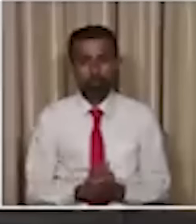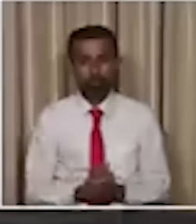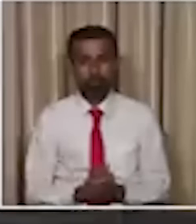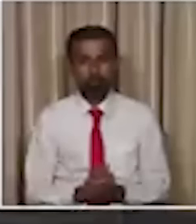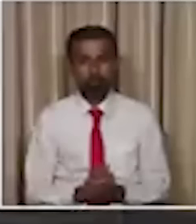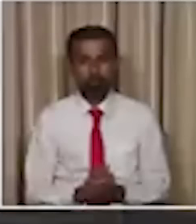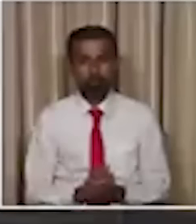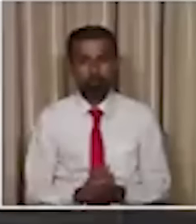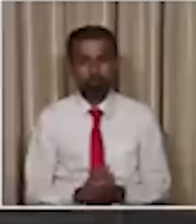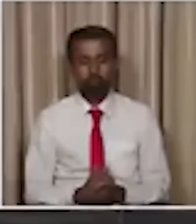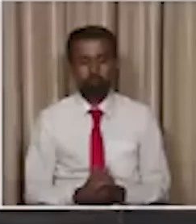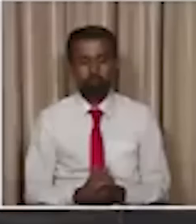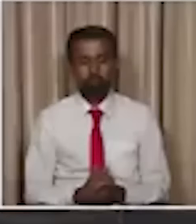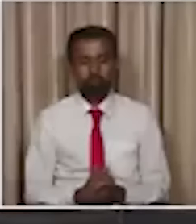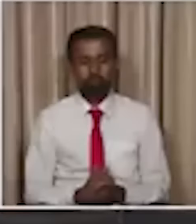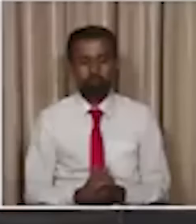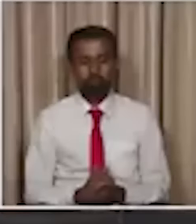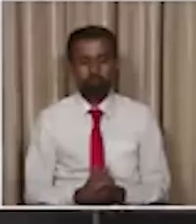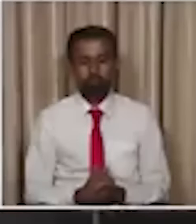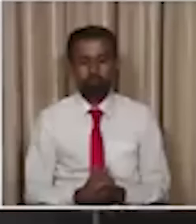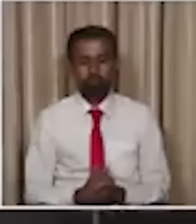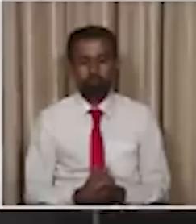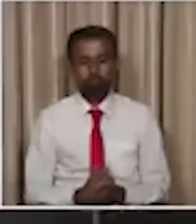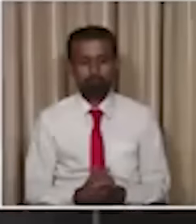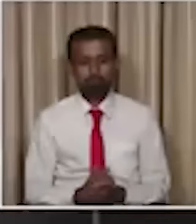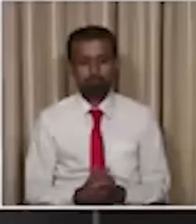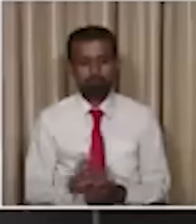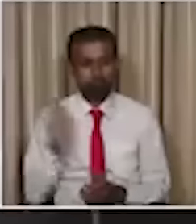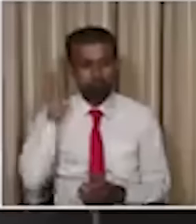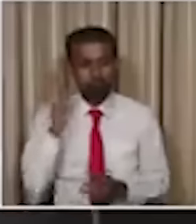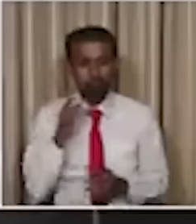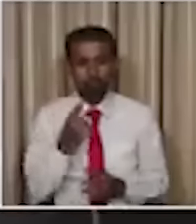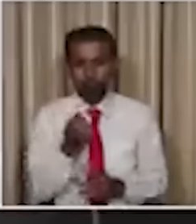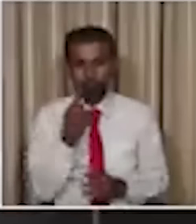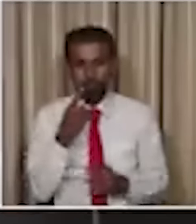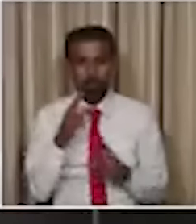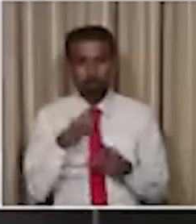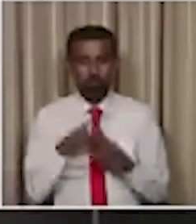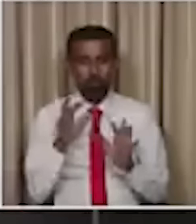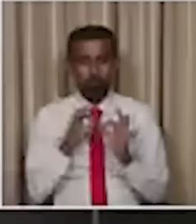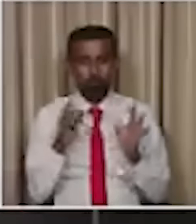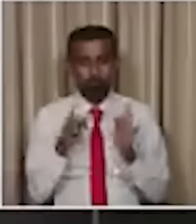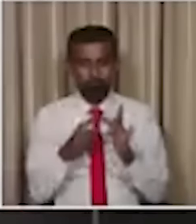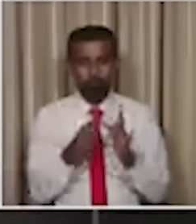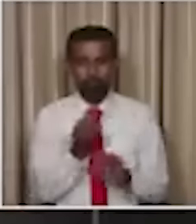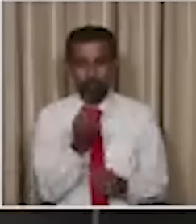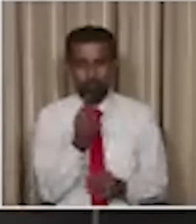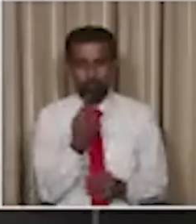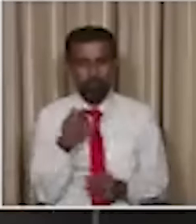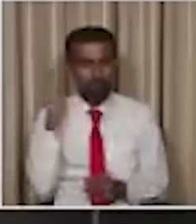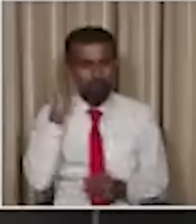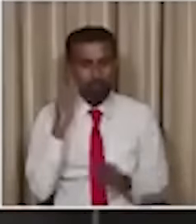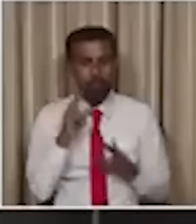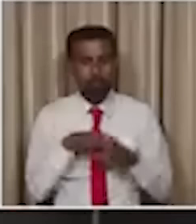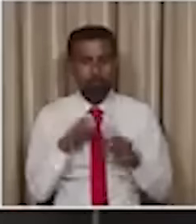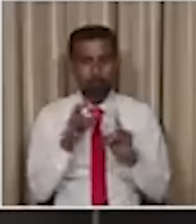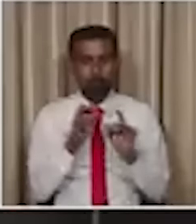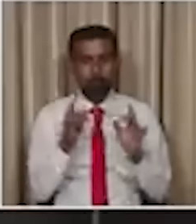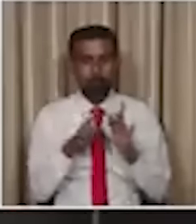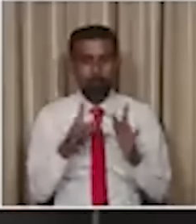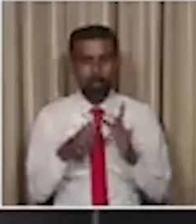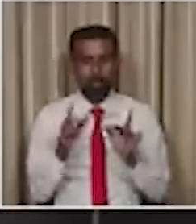ඔව් ඊසම් පෙරමත්තම ගරු ඇමෙතුනේ මං ඇහුවේ අර FBI, ඔබතුමා අර FBI ගැන කතා කරපු හින්දා මම ඇහුවේ අර FBI එකෙන් IP